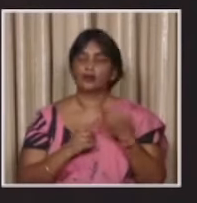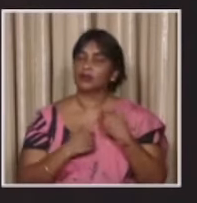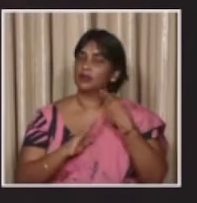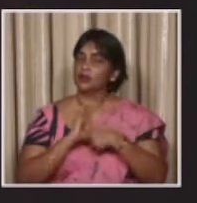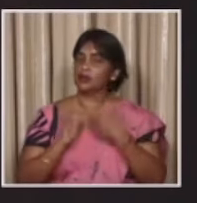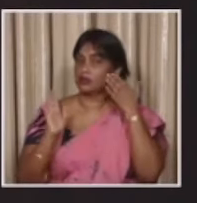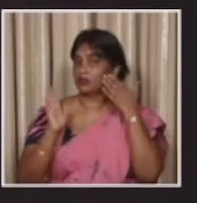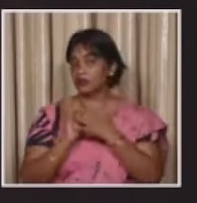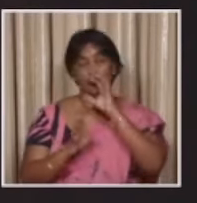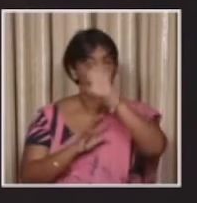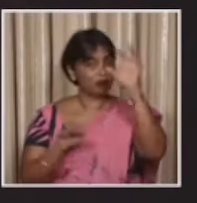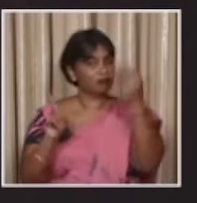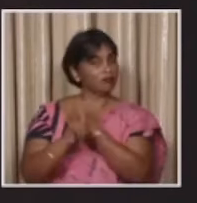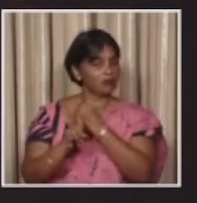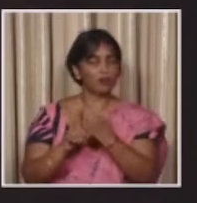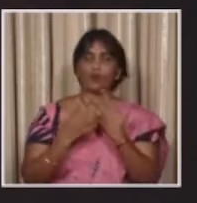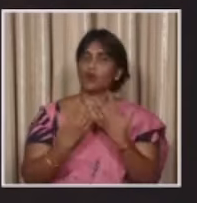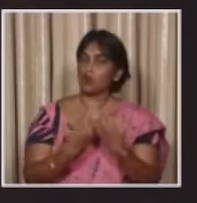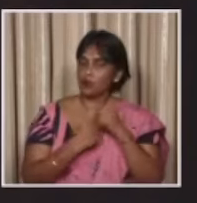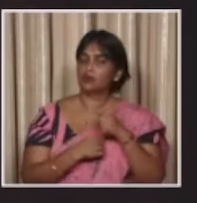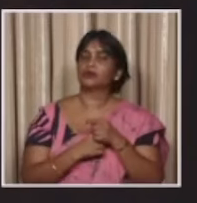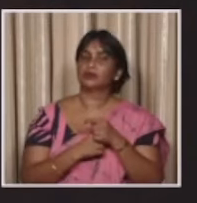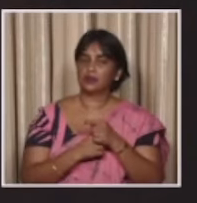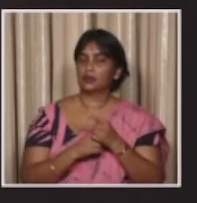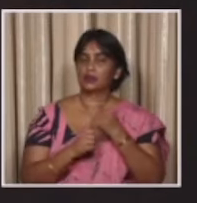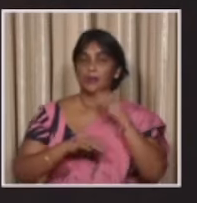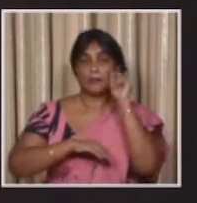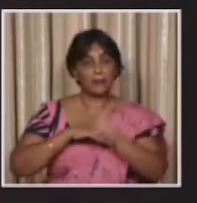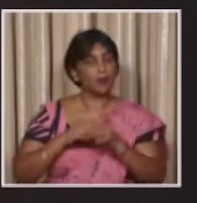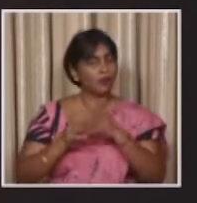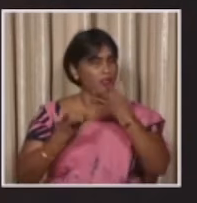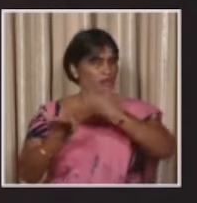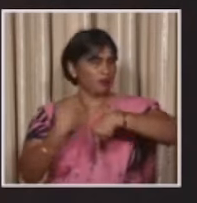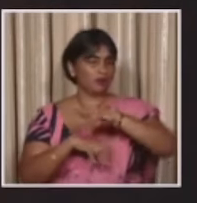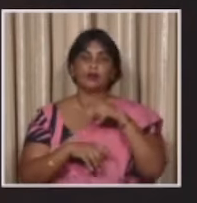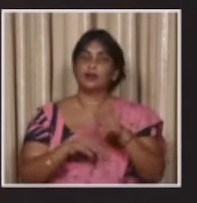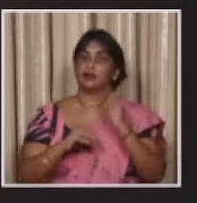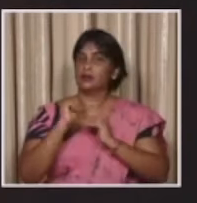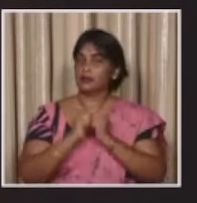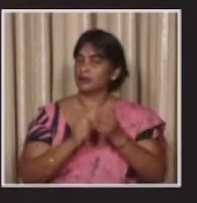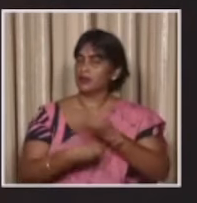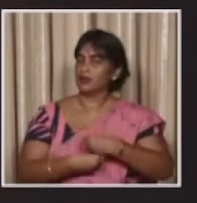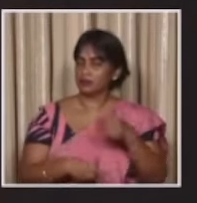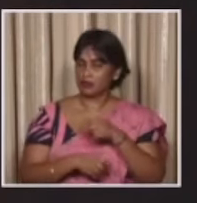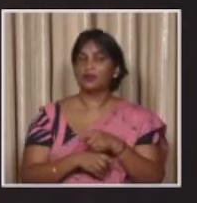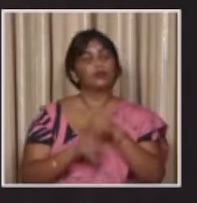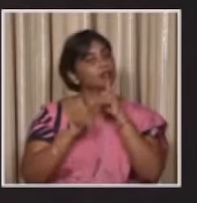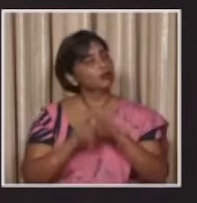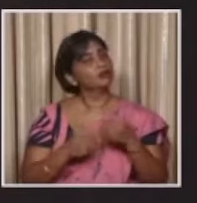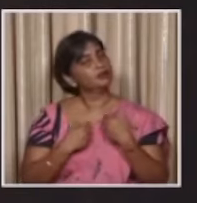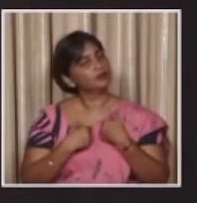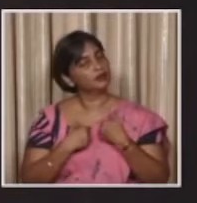රටට අතපොපු රටවල් වලට අවශ්‍ය වෙනවා මේ ජනන සැලසුම ලවුල් කරලා මේ පද්ධතිය නවුල් කරලා ඒ වගේම